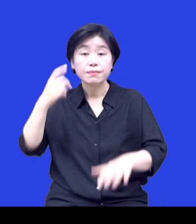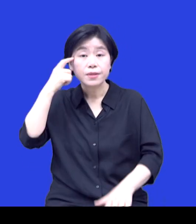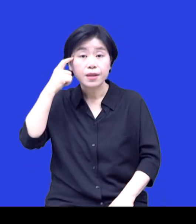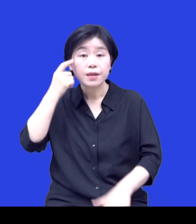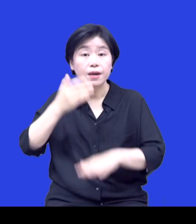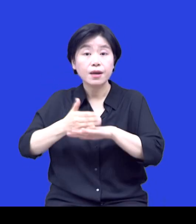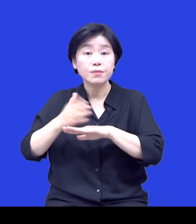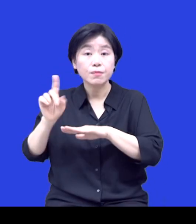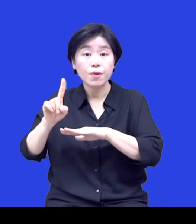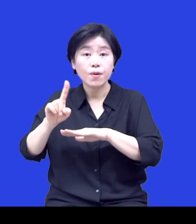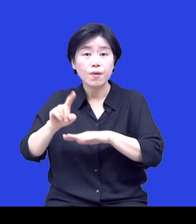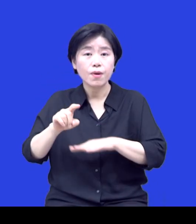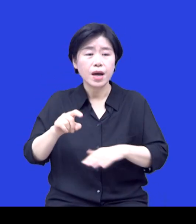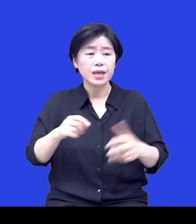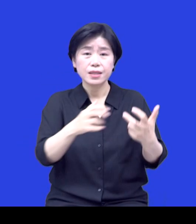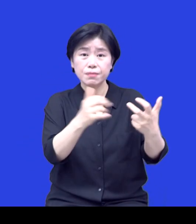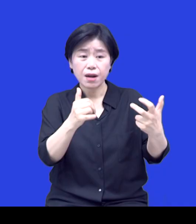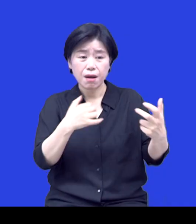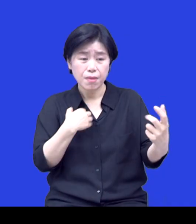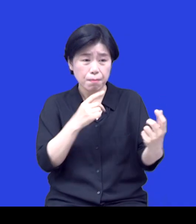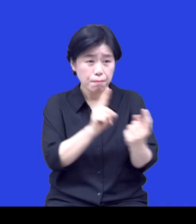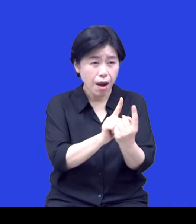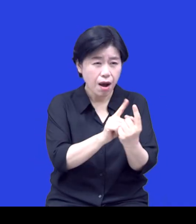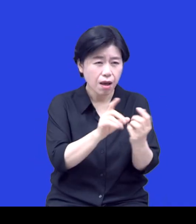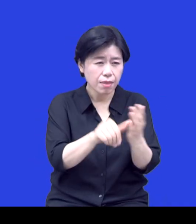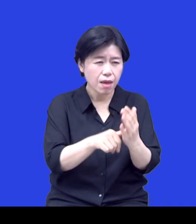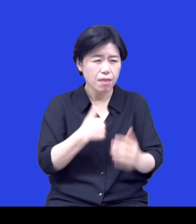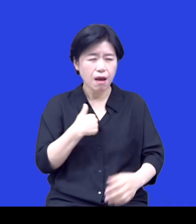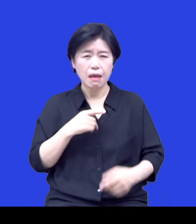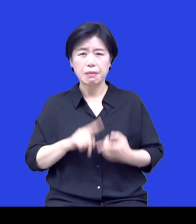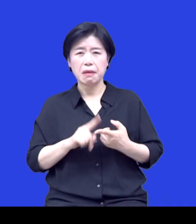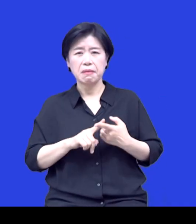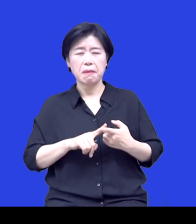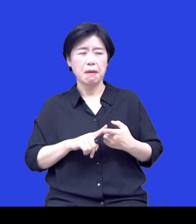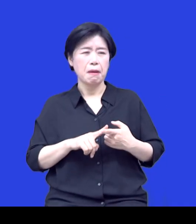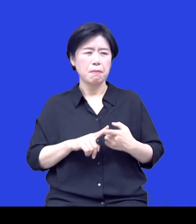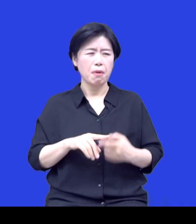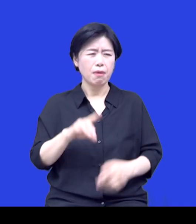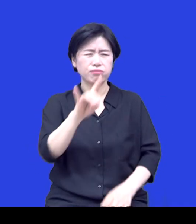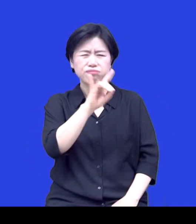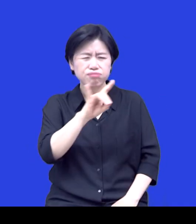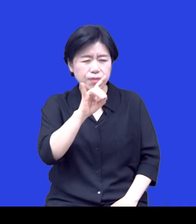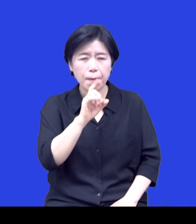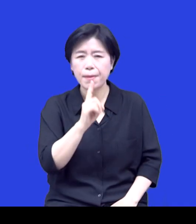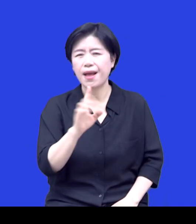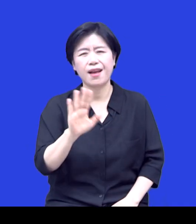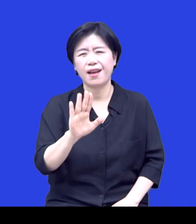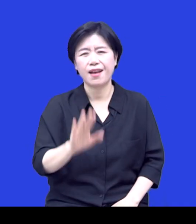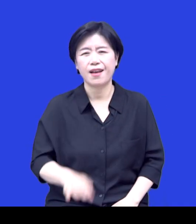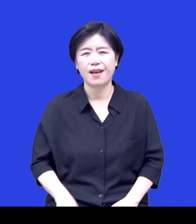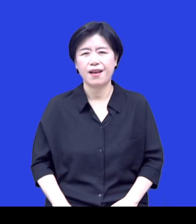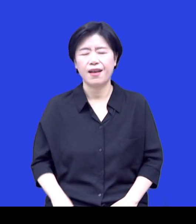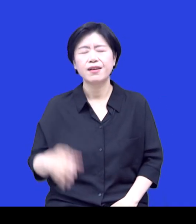제가 자기 변명하지 않고 하나님 앞에서 온전히 기도하며 그 과정을 견뎠는데 네.